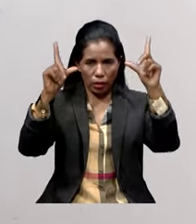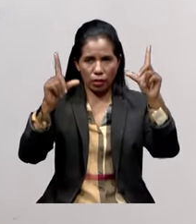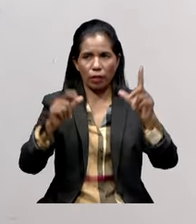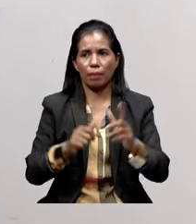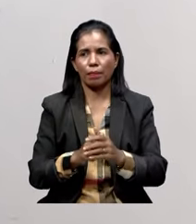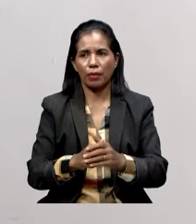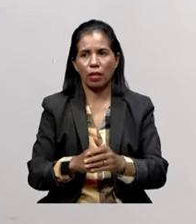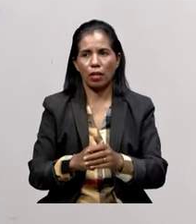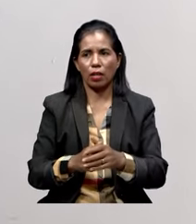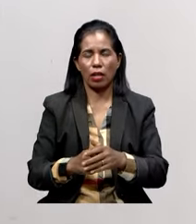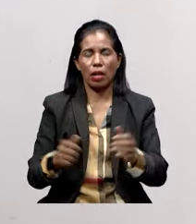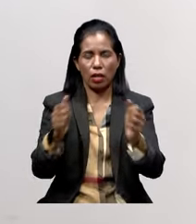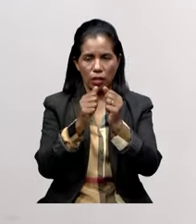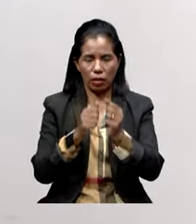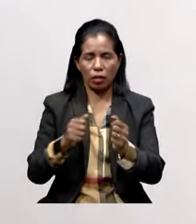termasuk